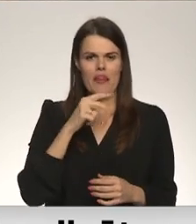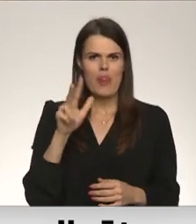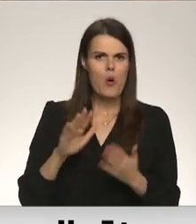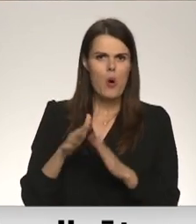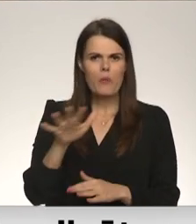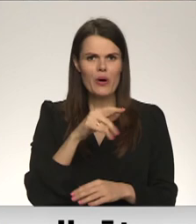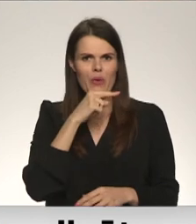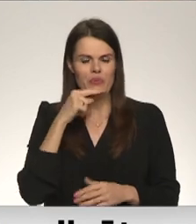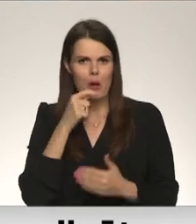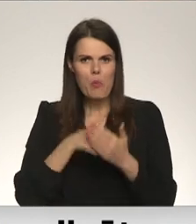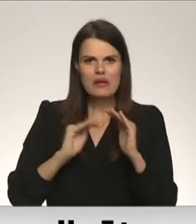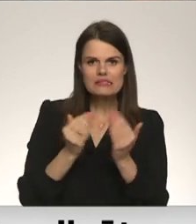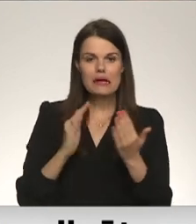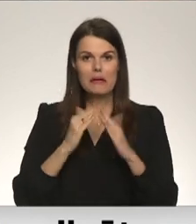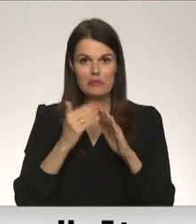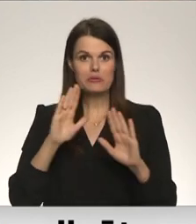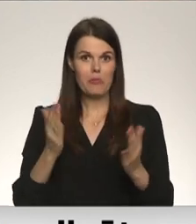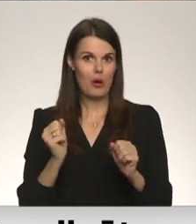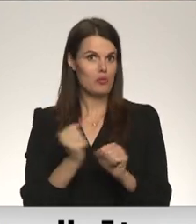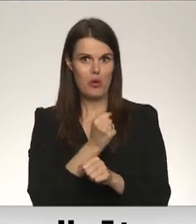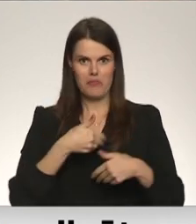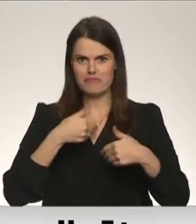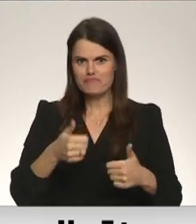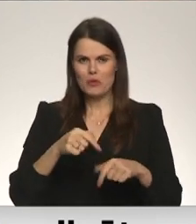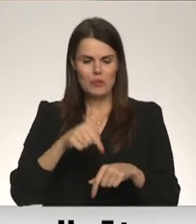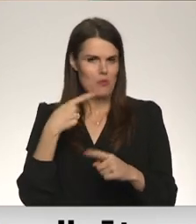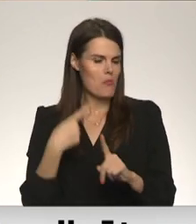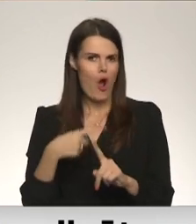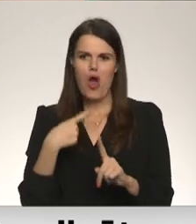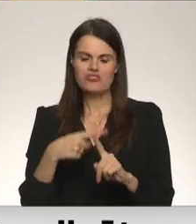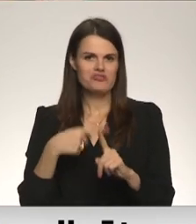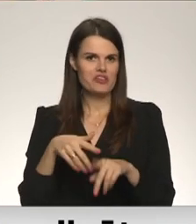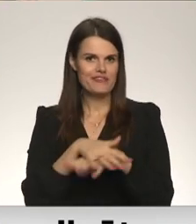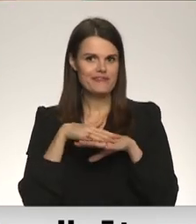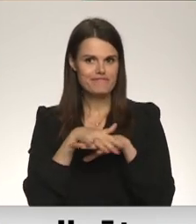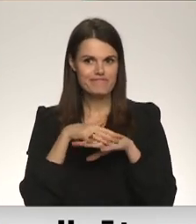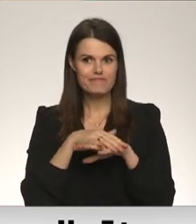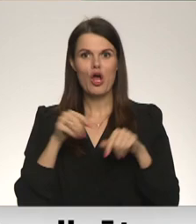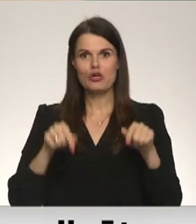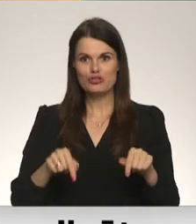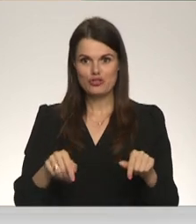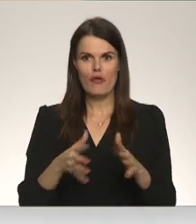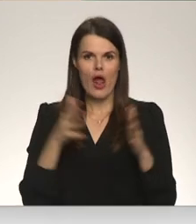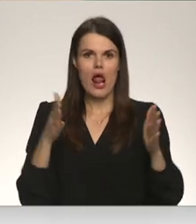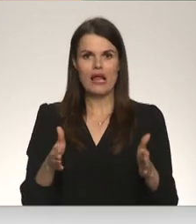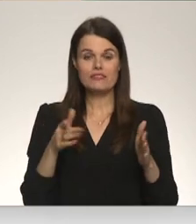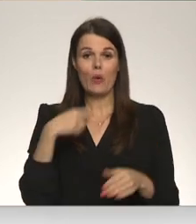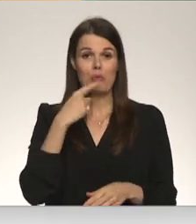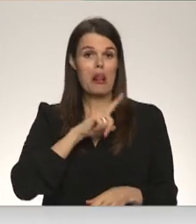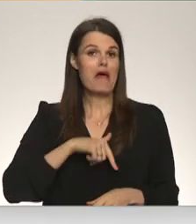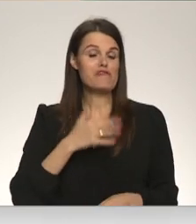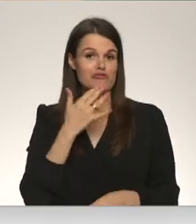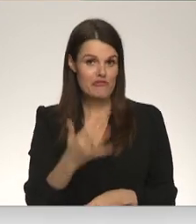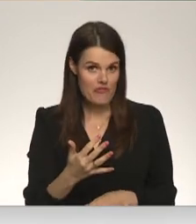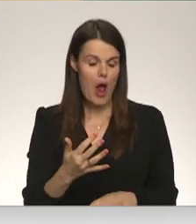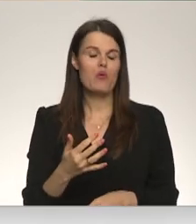un noslēgta pilsēta, taču esot uzņemts neticami labi. Šeit ir lielākā slimnīca. Es iepriekš strādāju Rēzeknes slimnīca. Arī